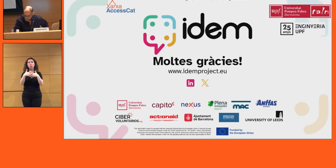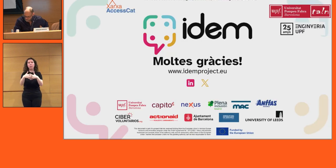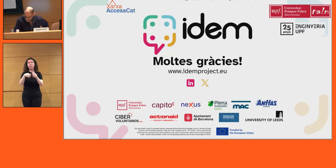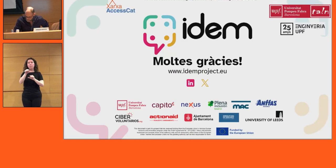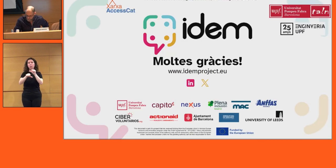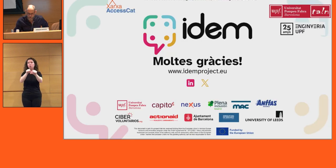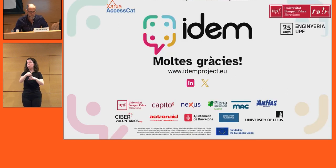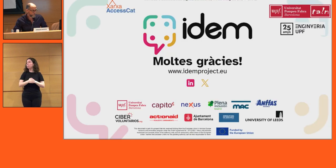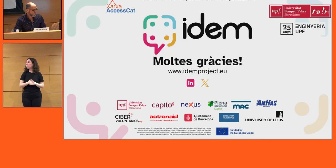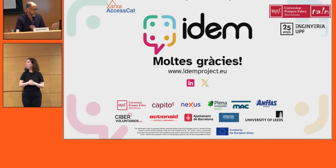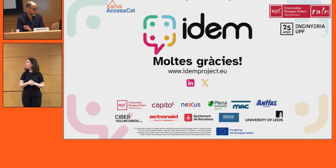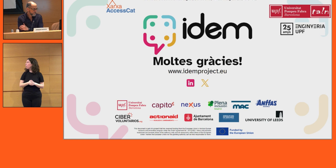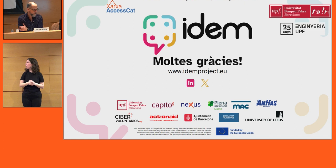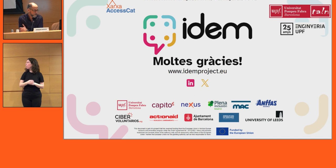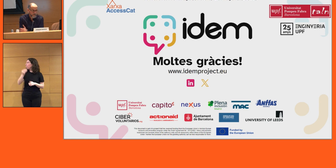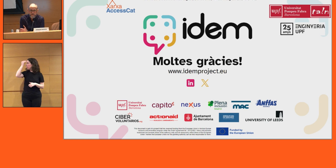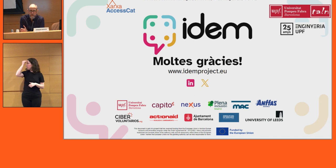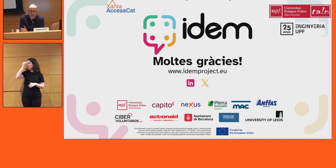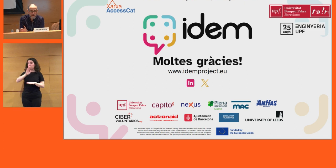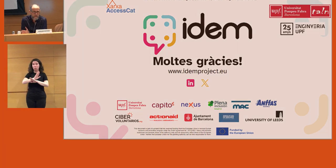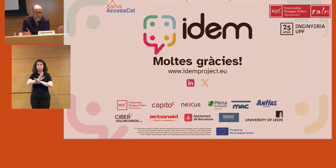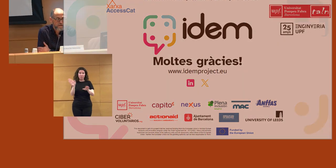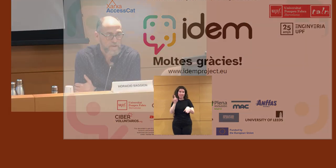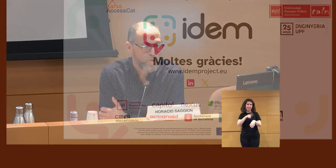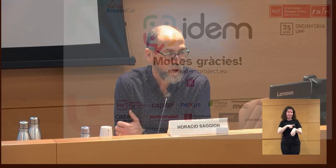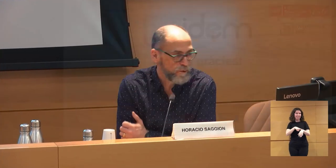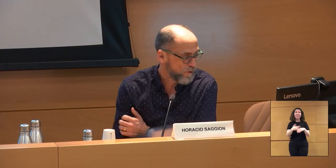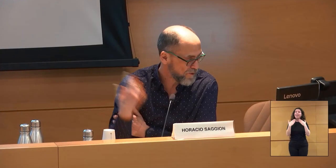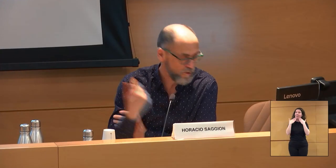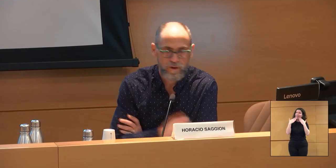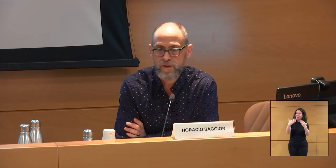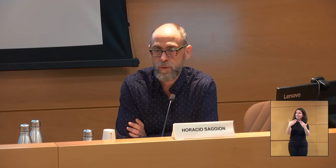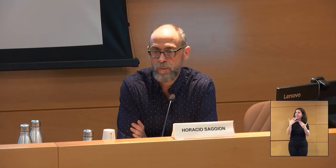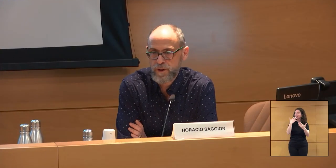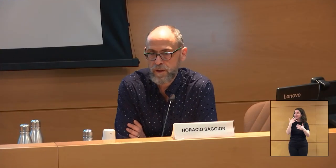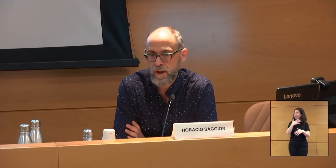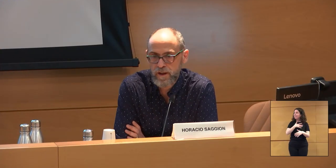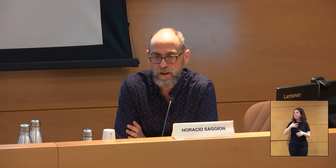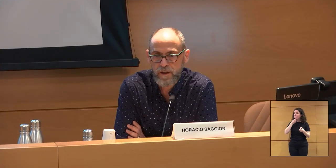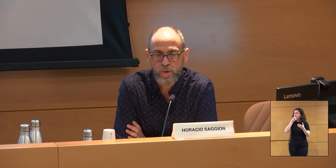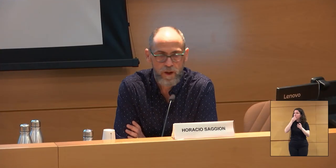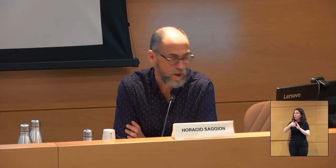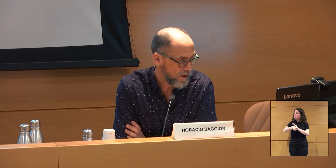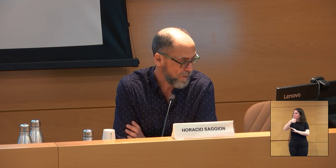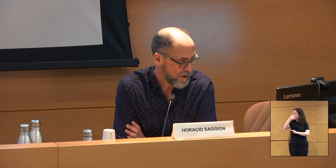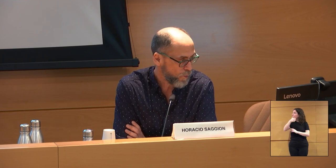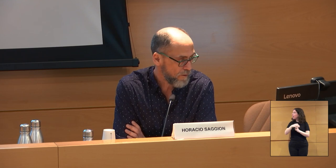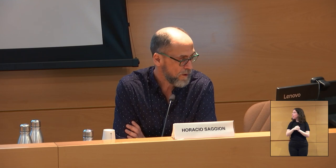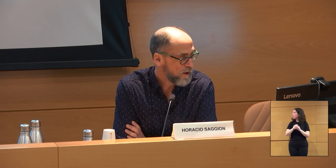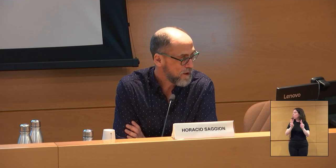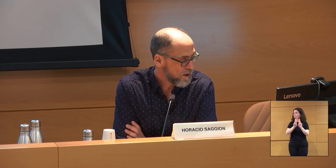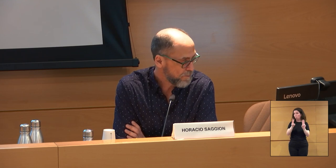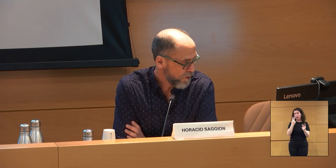Crec que vaig utilitzar molt de temps. Moltes gràcies i si voleu informació sobre el projecte i teniu la pàgina